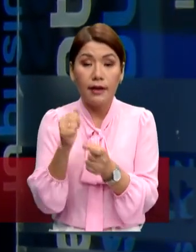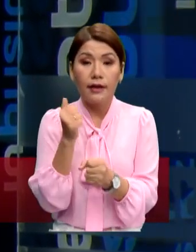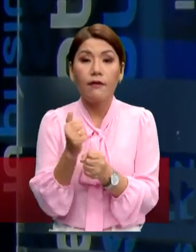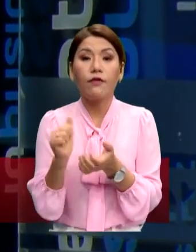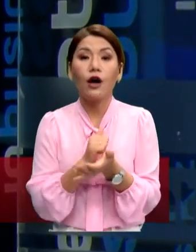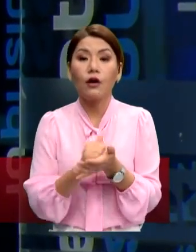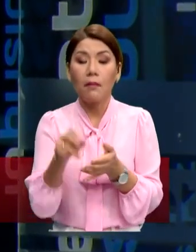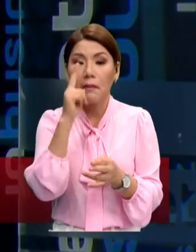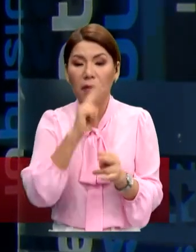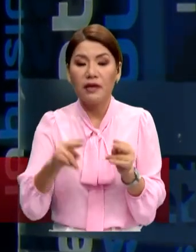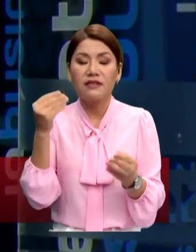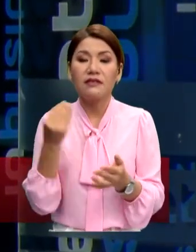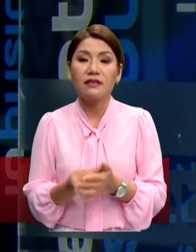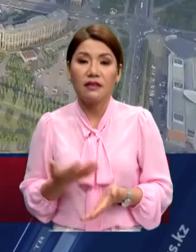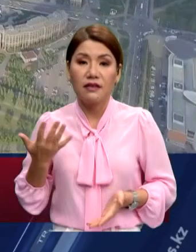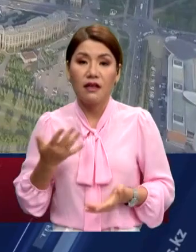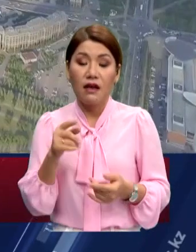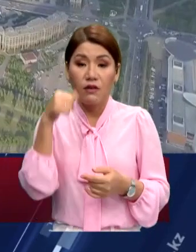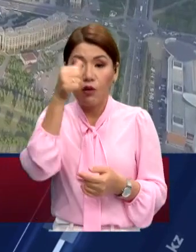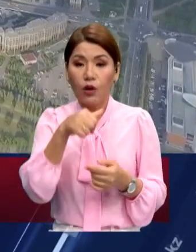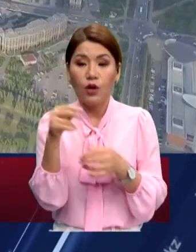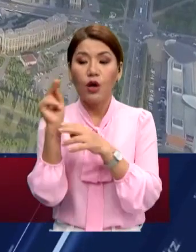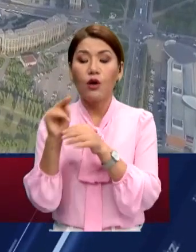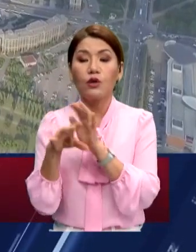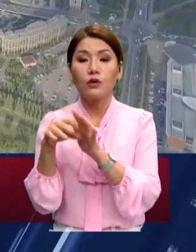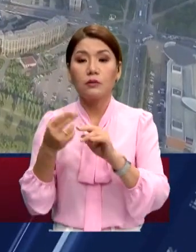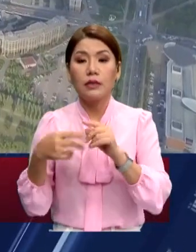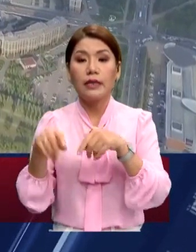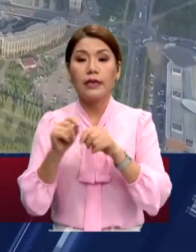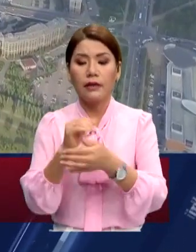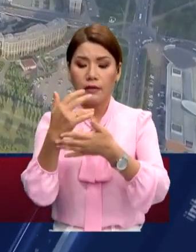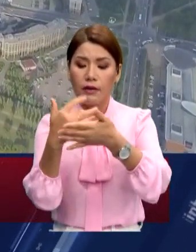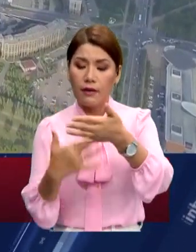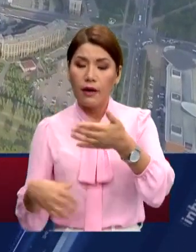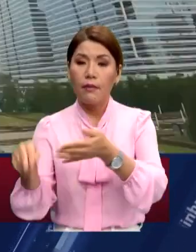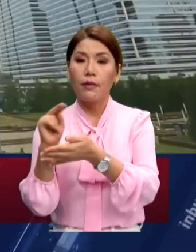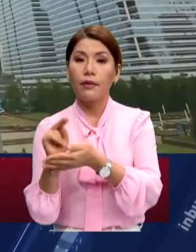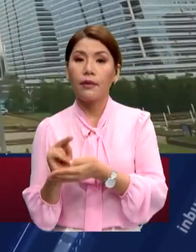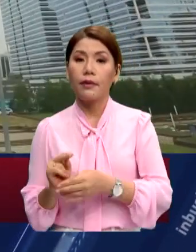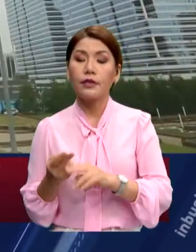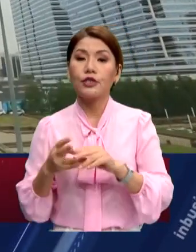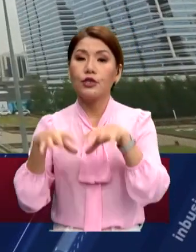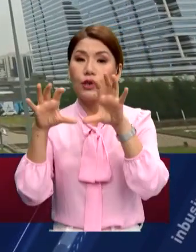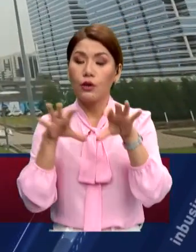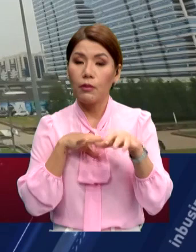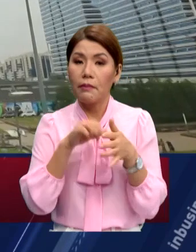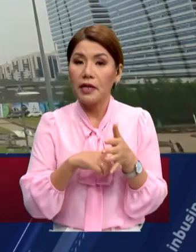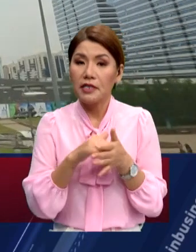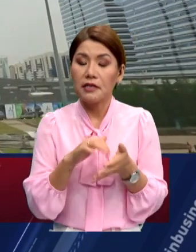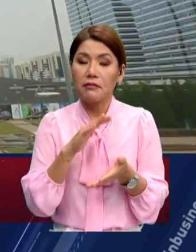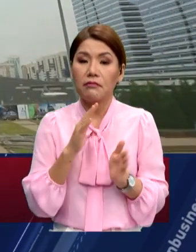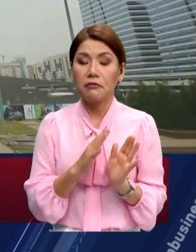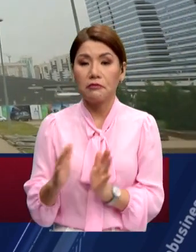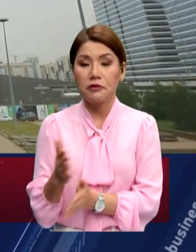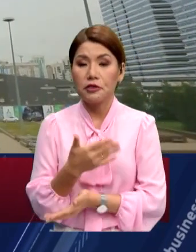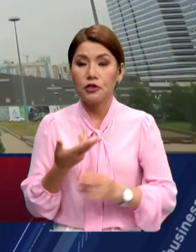документ теряет свою ценность. В этом году в результате референдума уже был внесен ряд существенных поправок. Причину такой нестабильности в